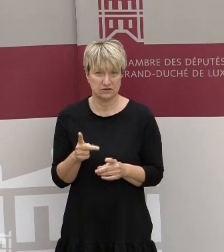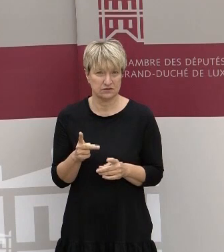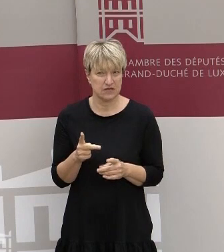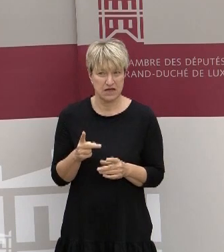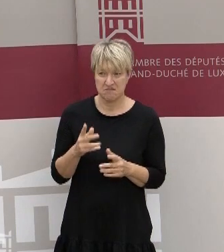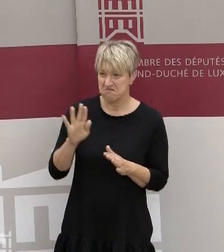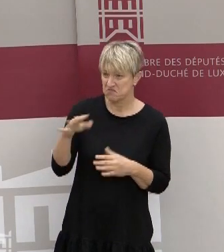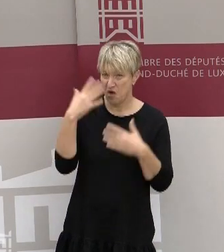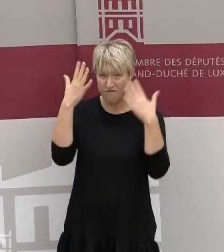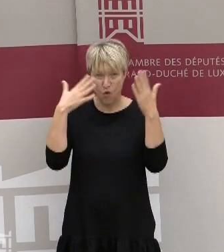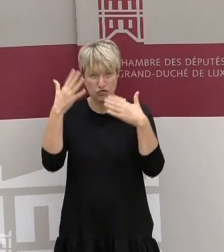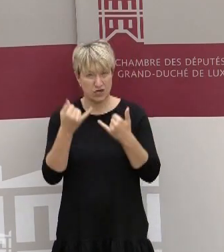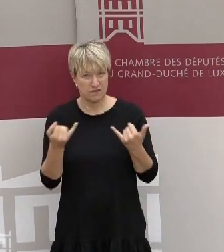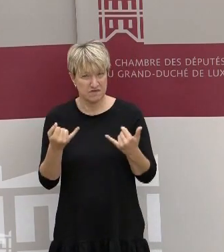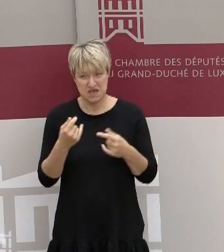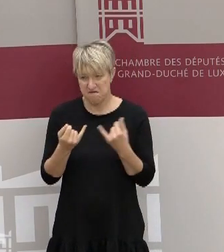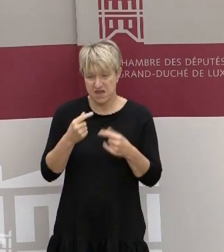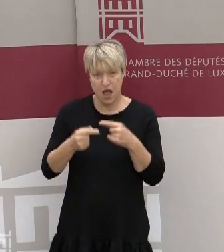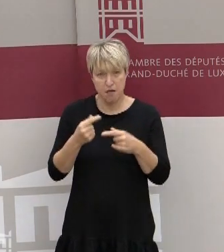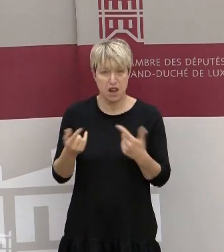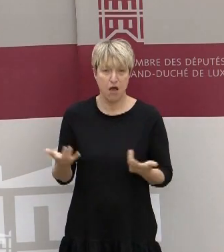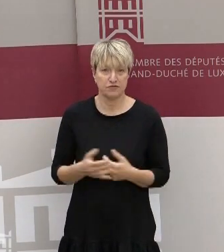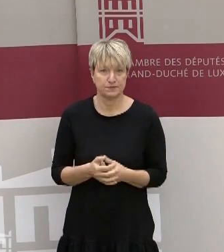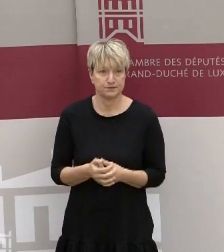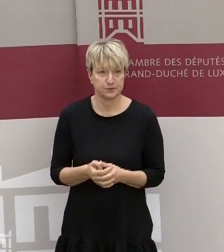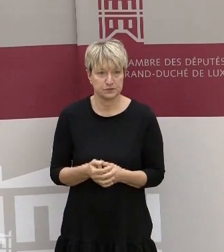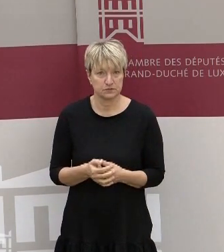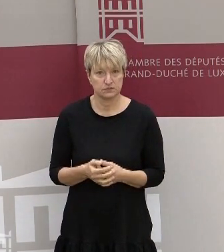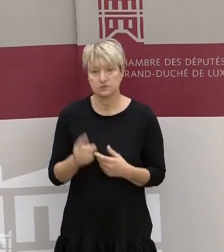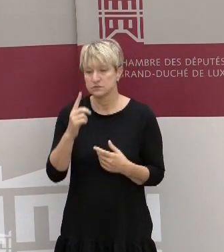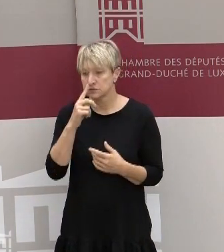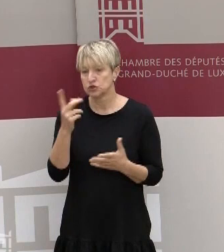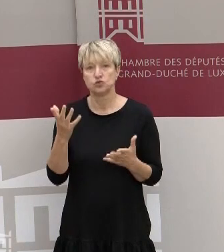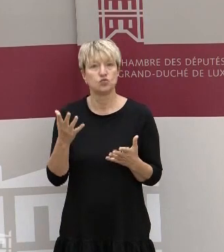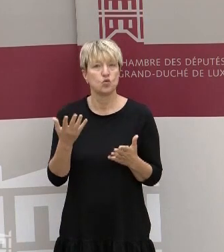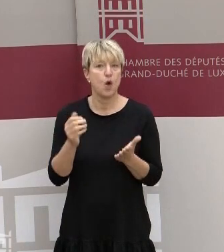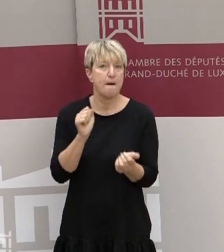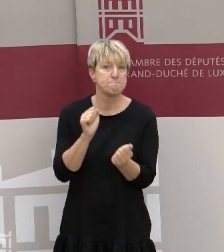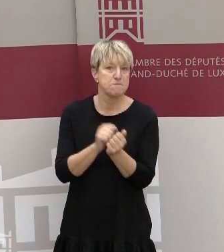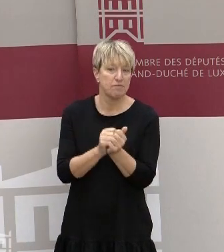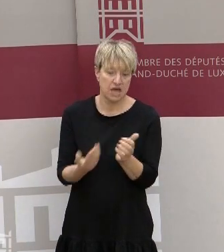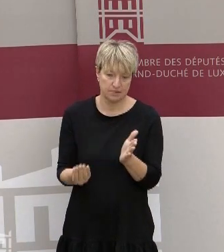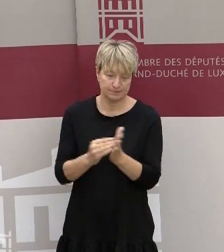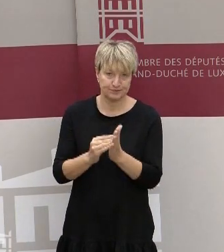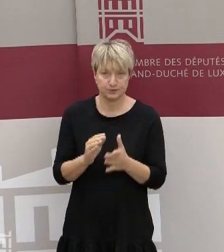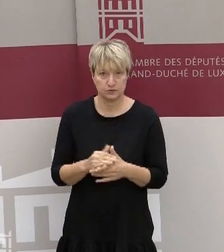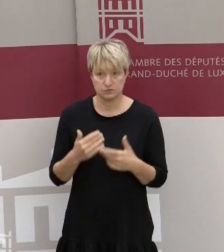hoffen, dass kein den Text dann noch ein paar Bayern sieht. Womit wir Piraten nicht auferstanden sind, am Budget ist dann auch, dass Biobetreibstoffe